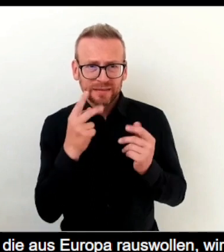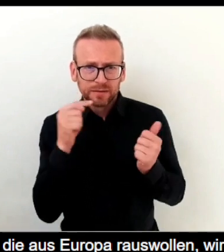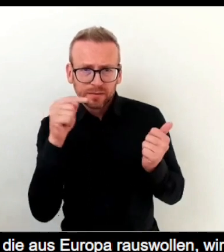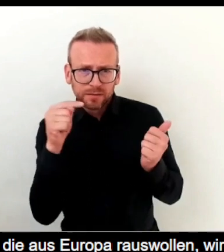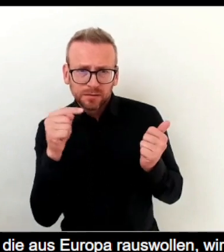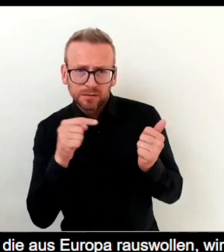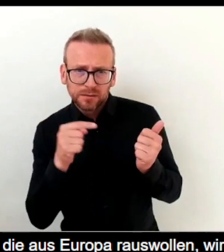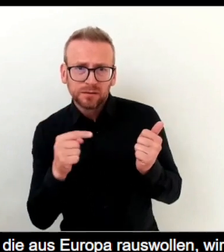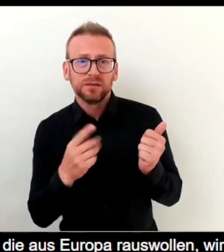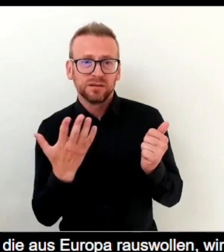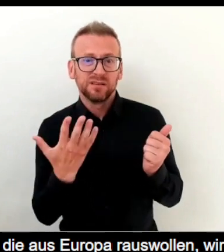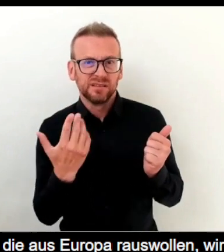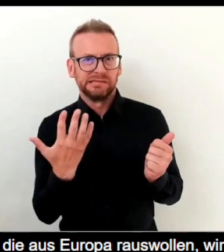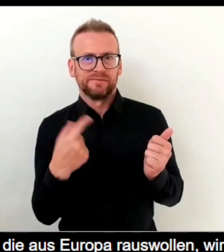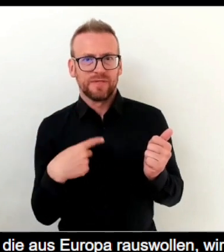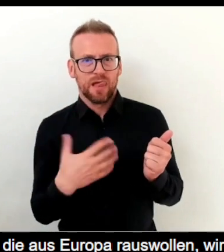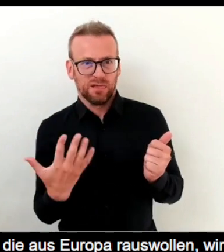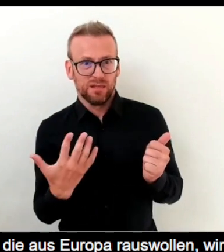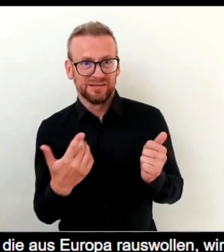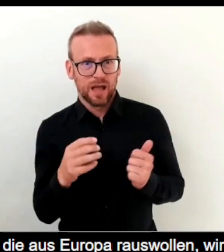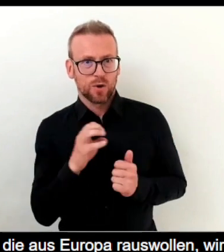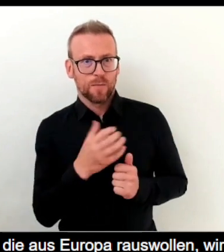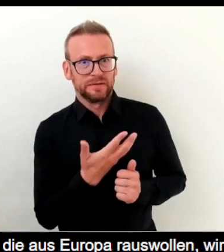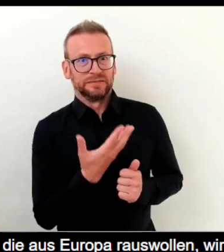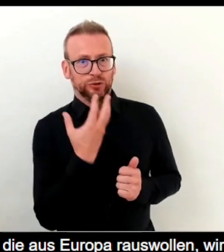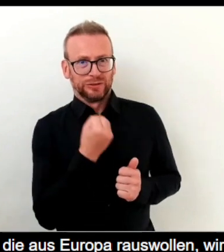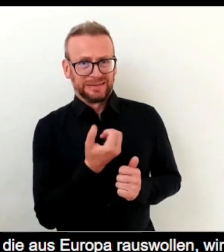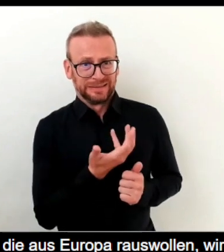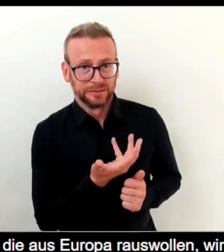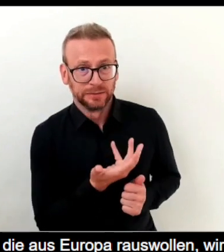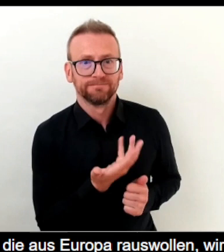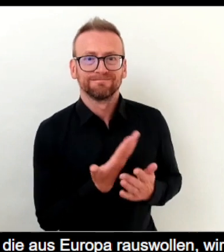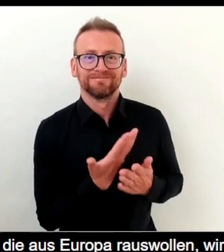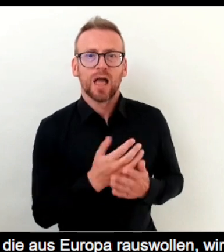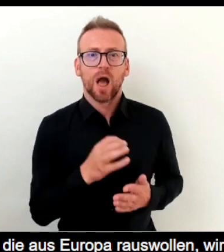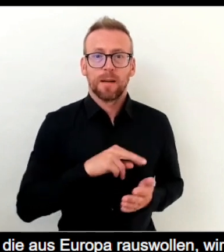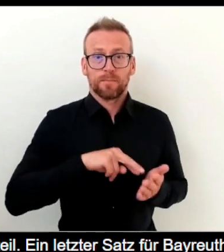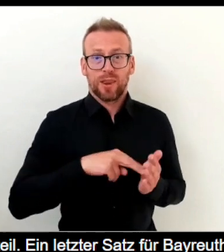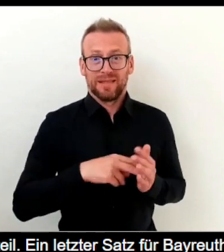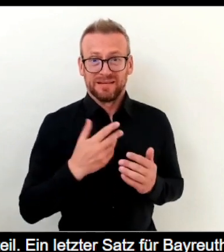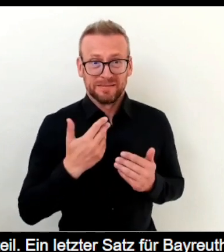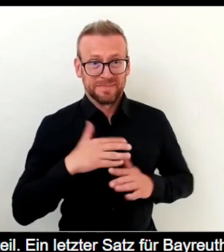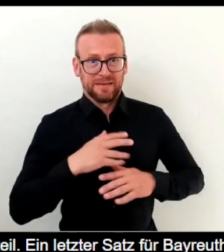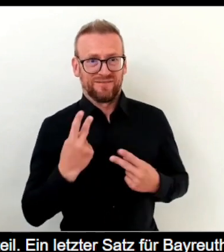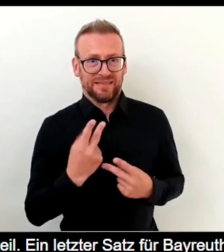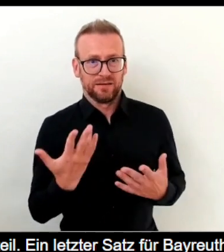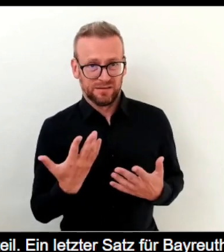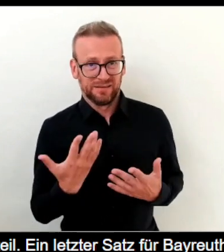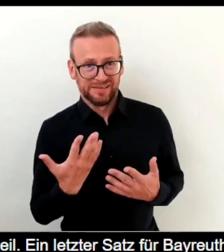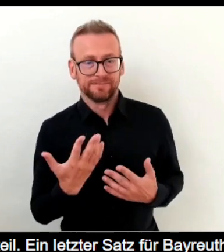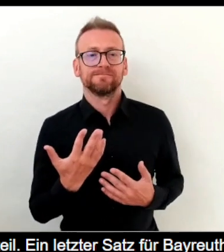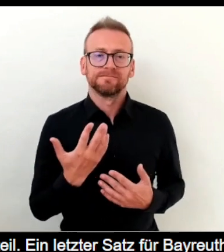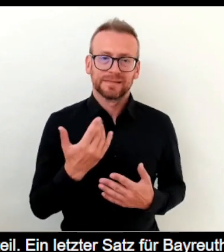Anteile der Gesellschafter, weil wir dieses große Wagner-Spektakel, das ja ein Kultureeignis von nationaler Bedeutung ist und war,